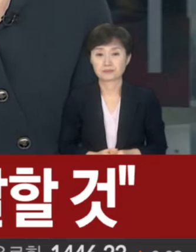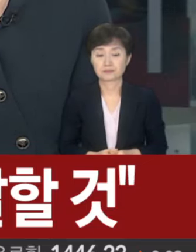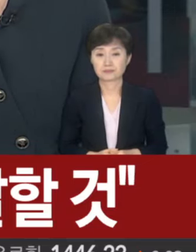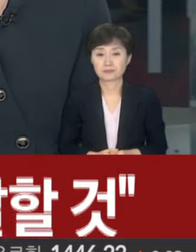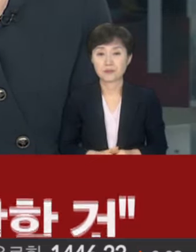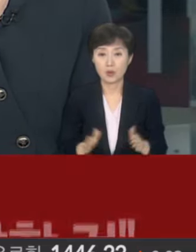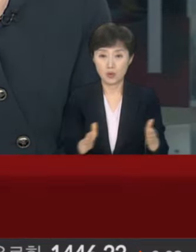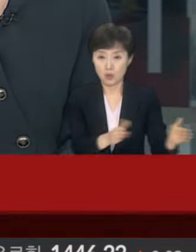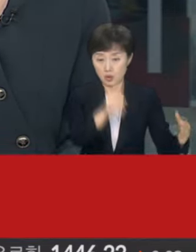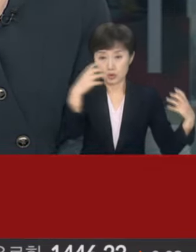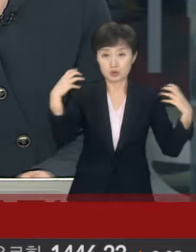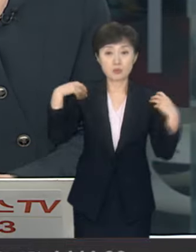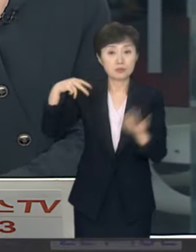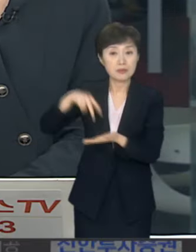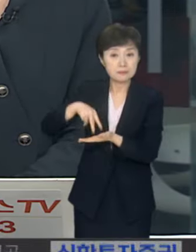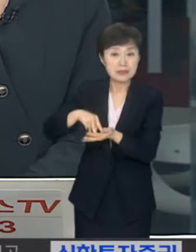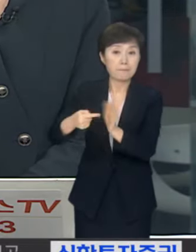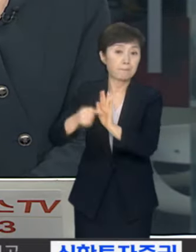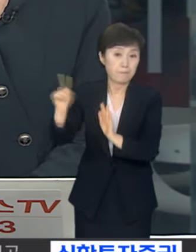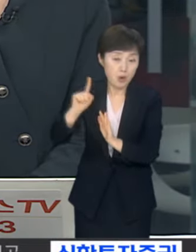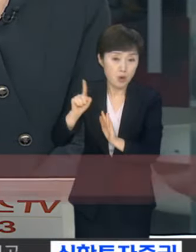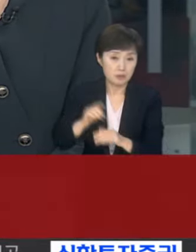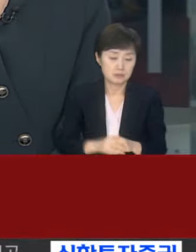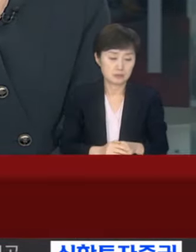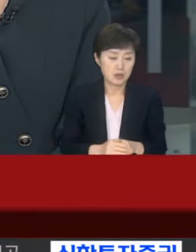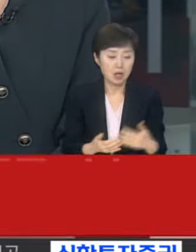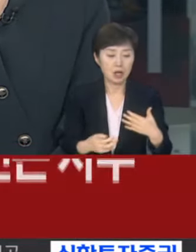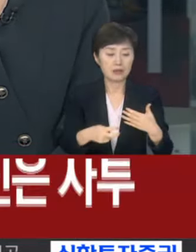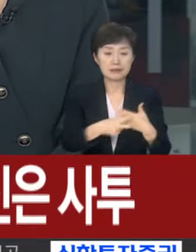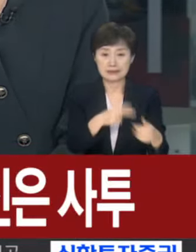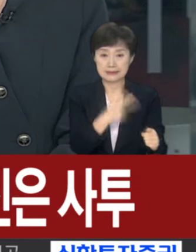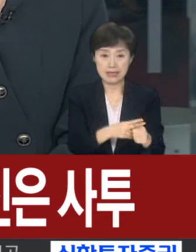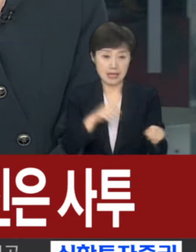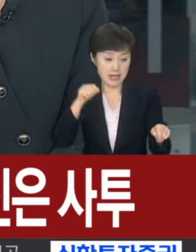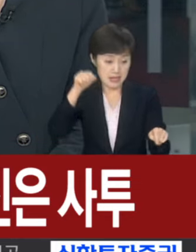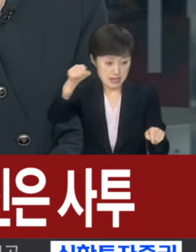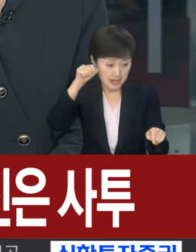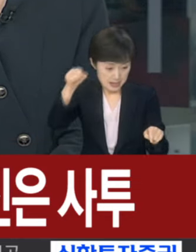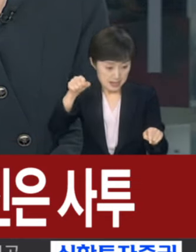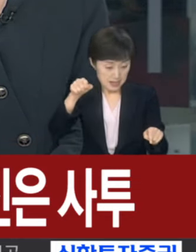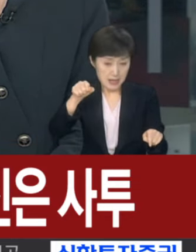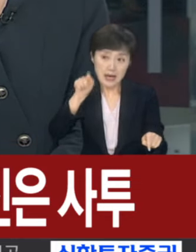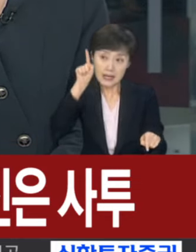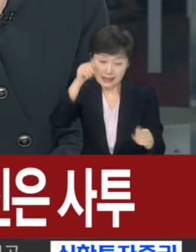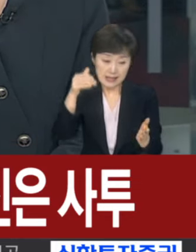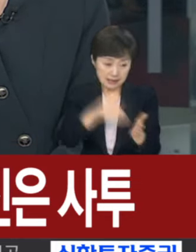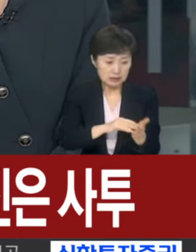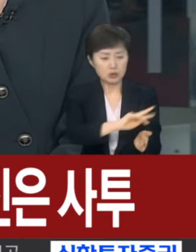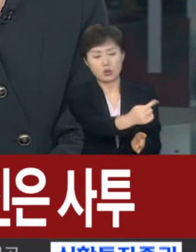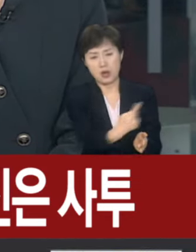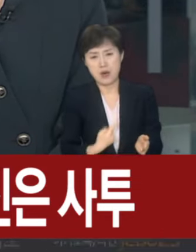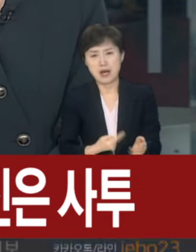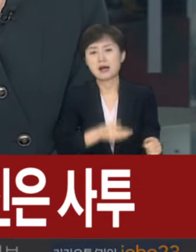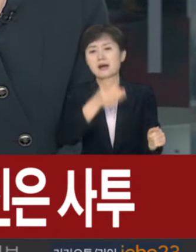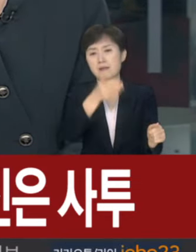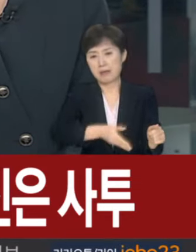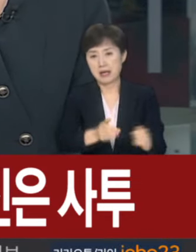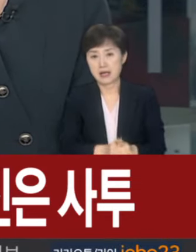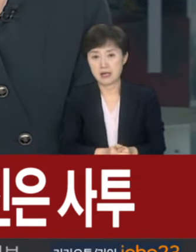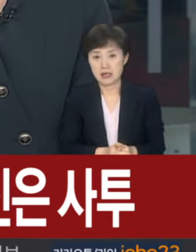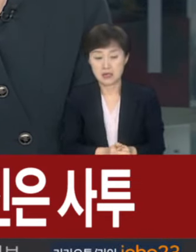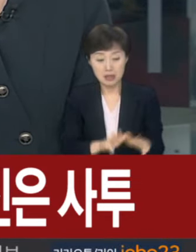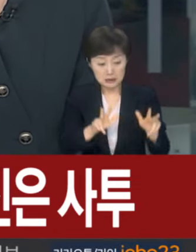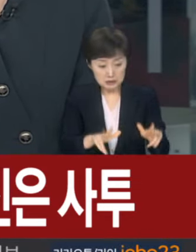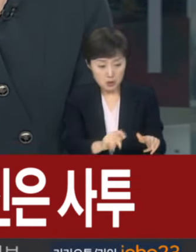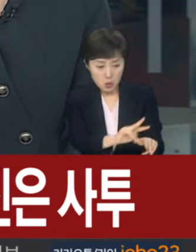자, 정부가 집단 이탈한 전공의들에게 제시한 복귀 마지노선이 하루 앞으로 다가왔습니다. 자, 병원으로 복귀한 전공의는